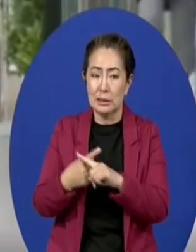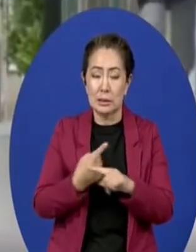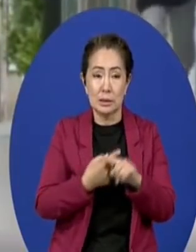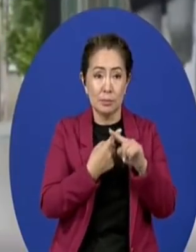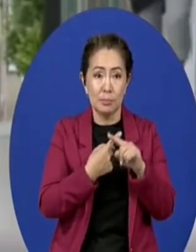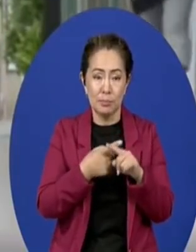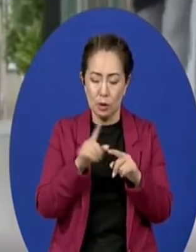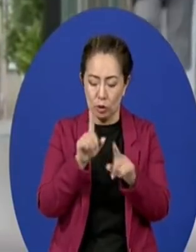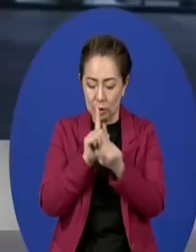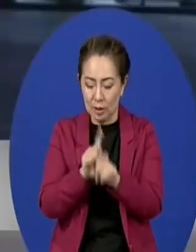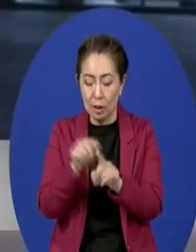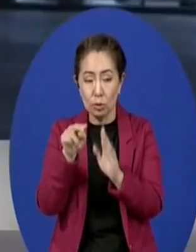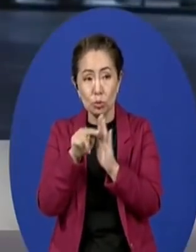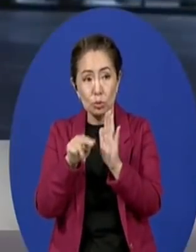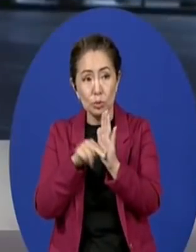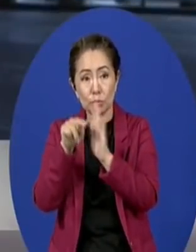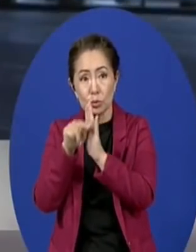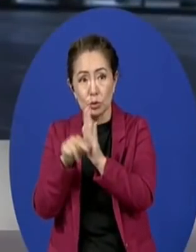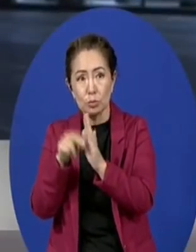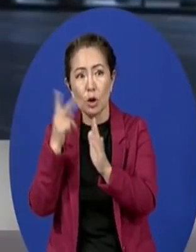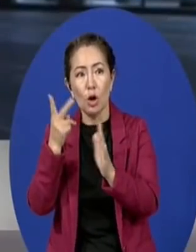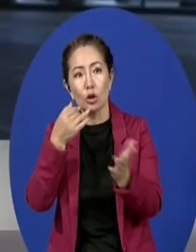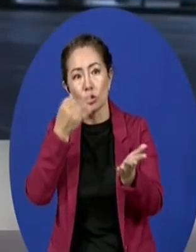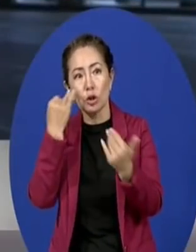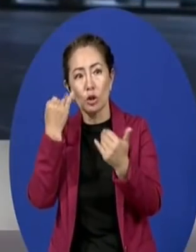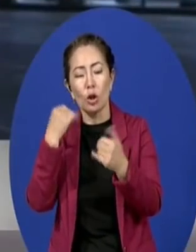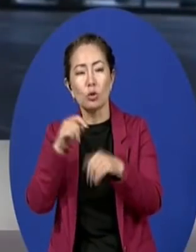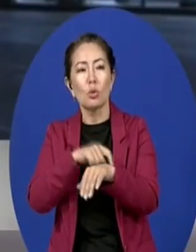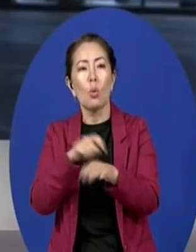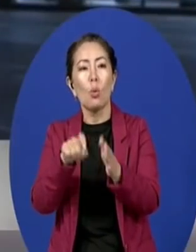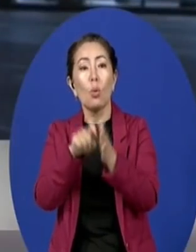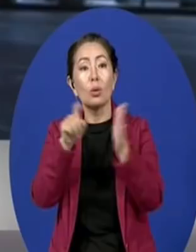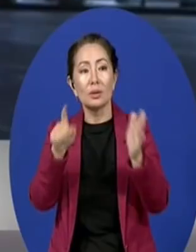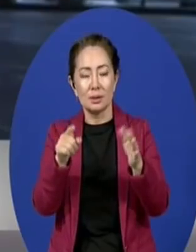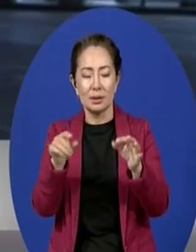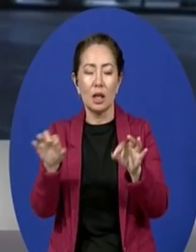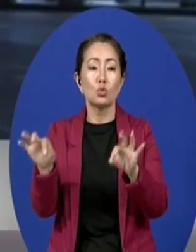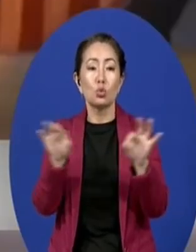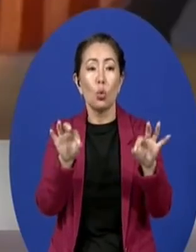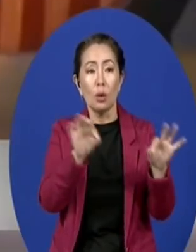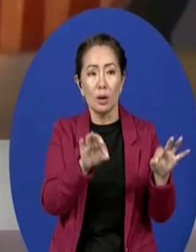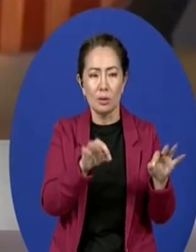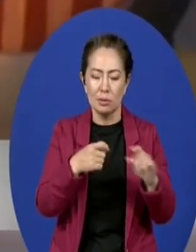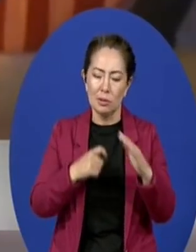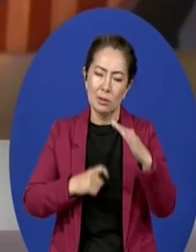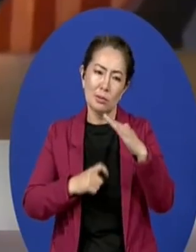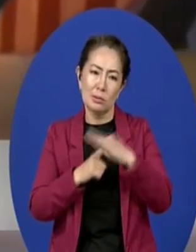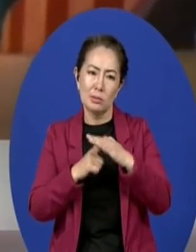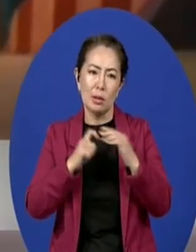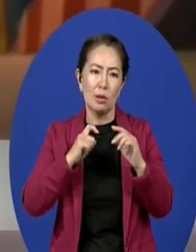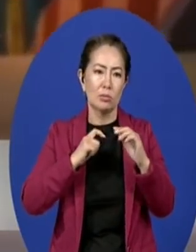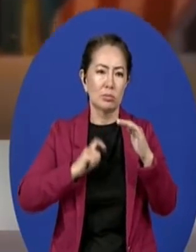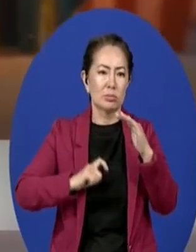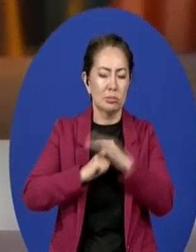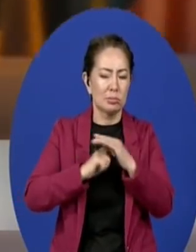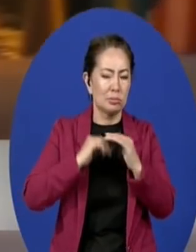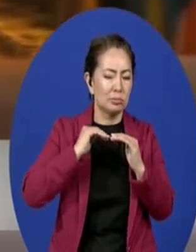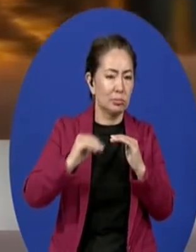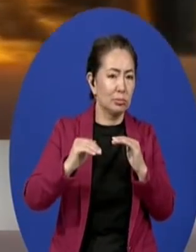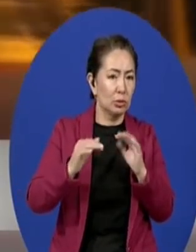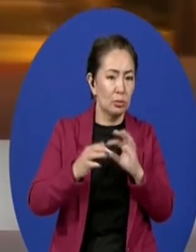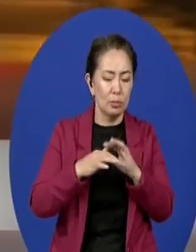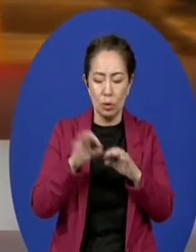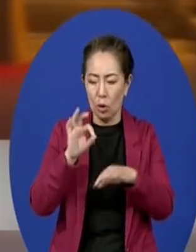одоо мөрдөгдөж байгаа арга хэмжээнүүдийг 2-7 хоногоор сунгахаар боллоо. Хязгаарлалт хорионы хүрээнд халдвар өндөртэй байгаа